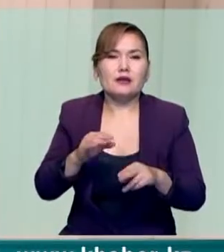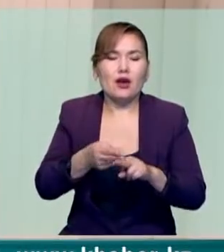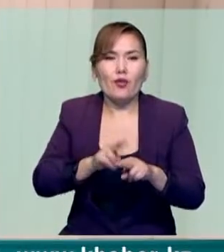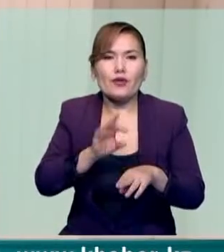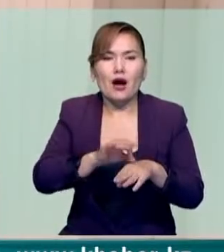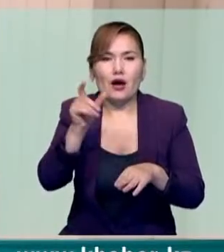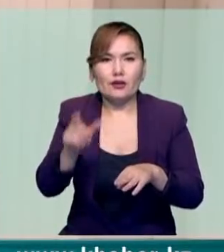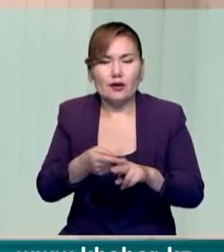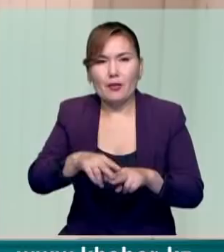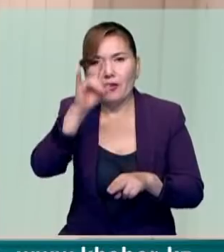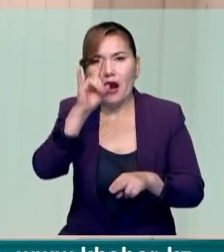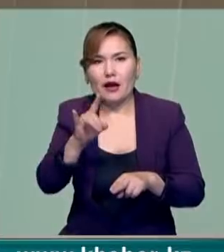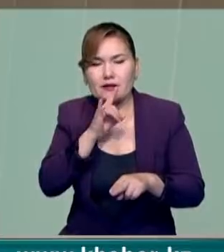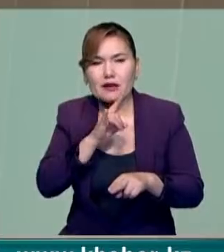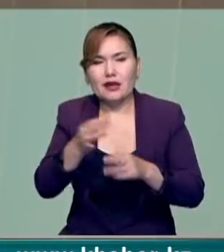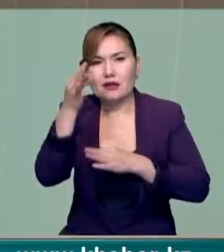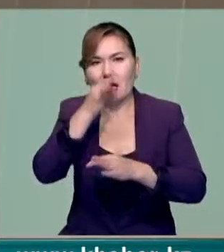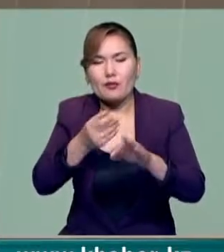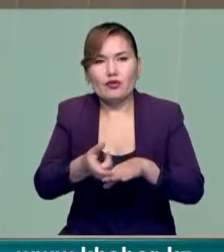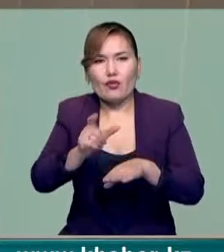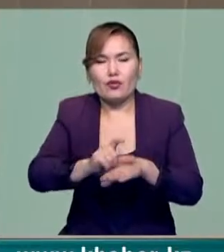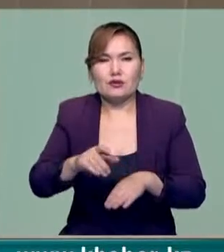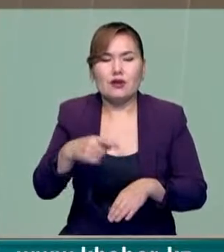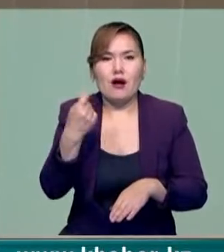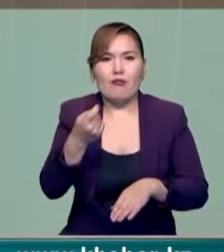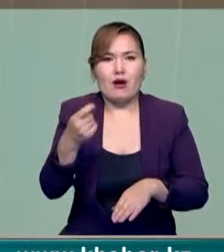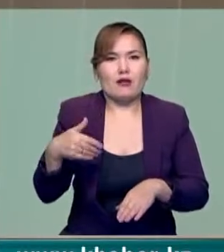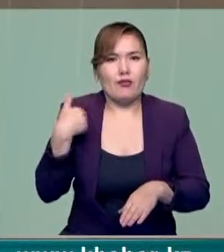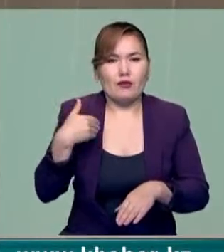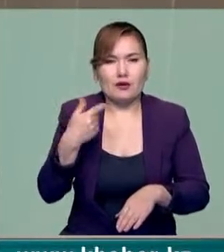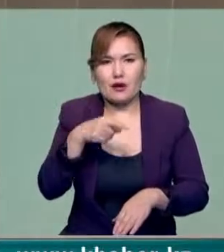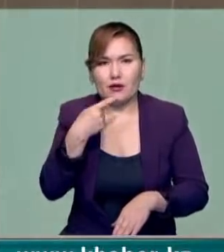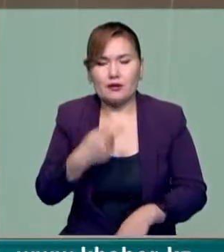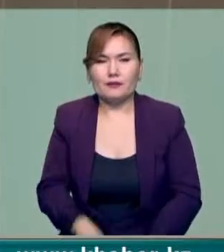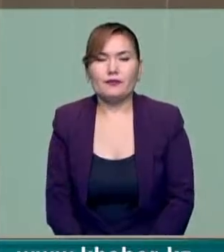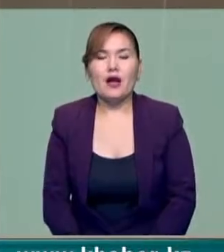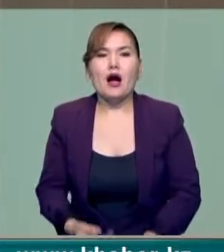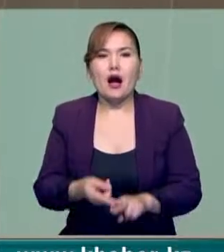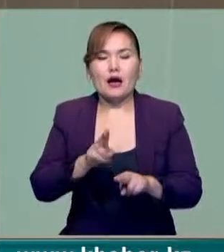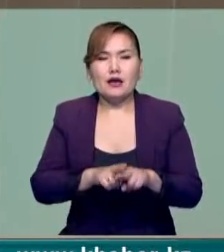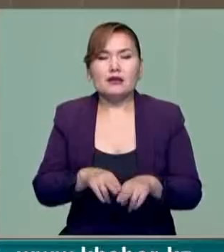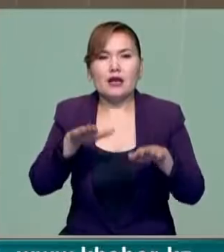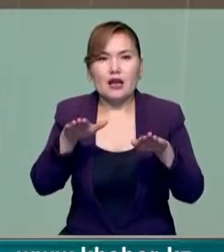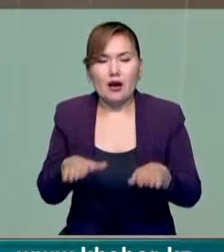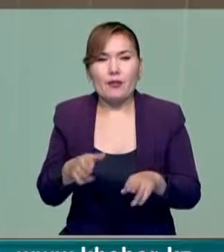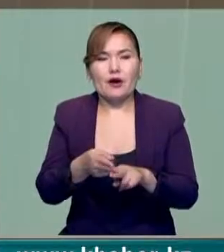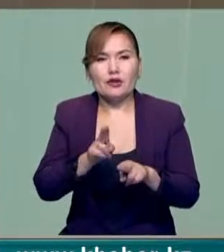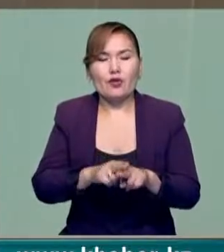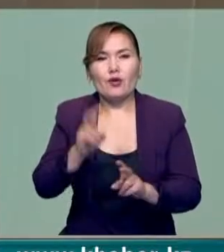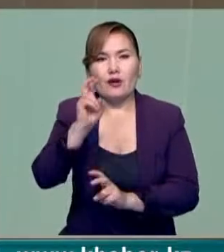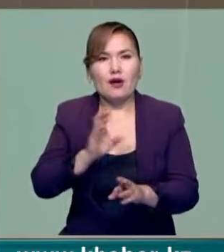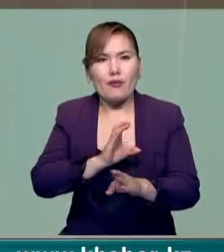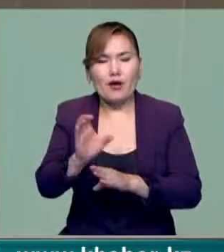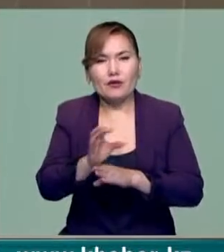отандық дәрілердің пайдасы аз дейді. Вот они менее эффективные. Жергілікті өндірушілердің өнімі пайдалы